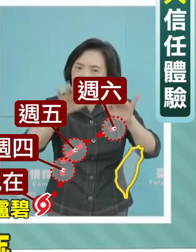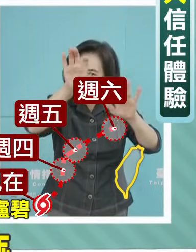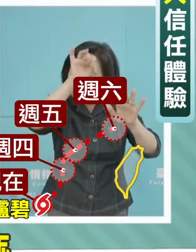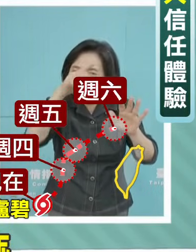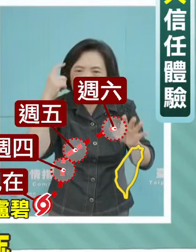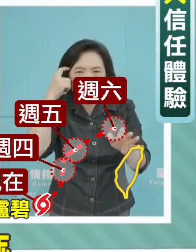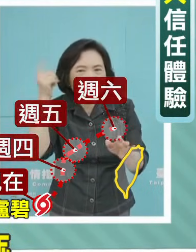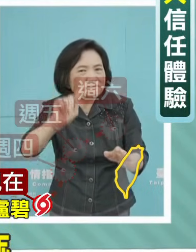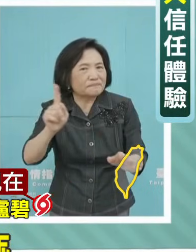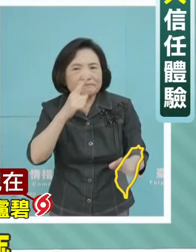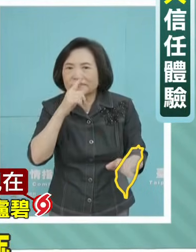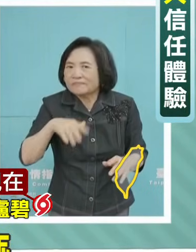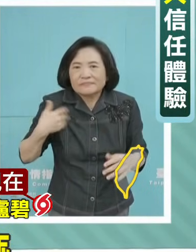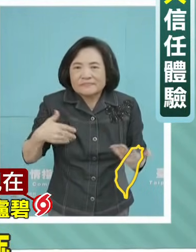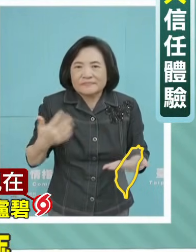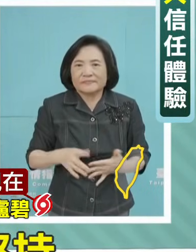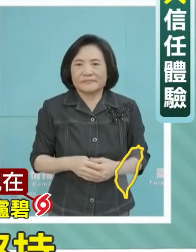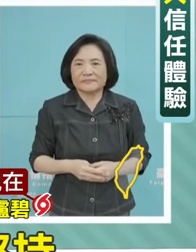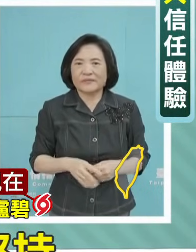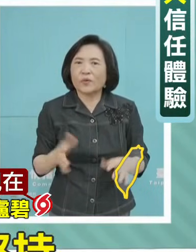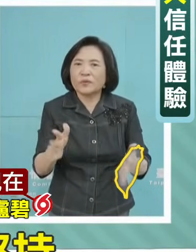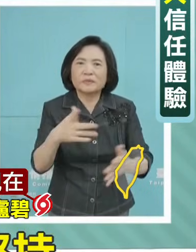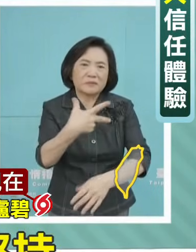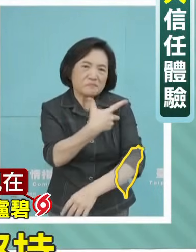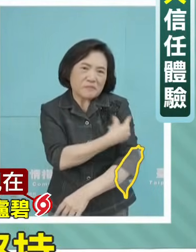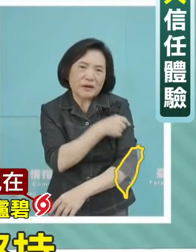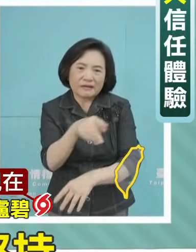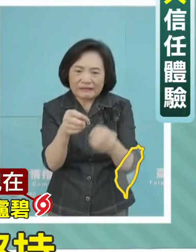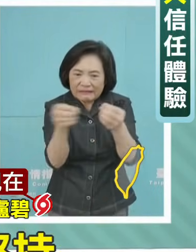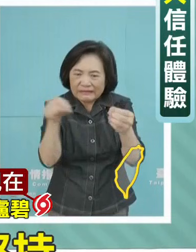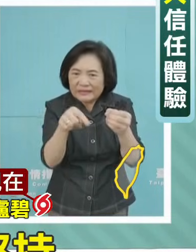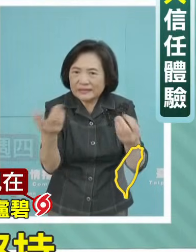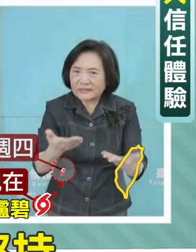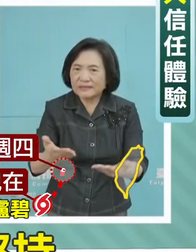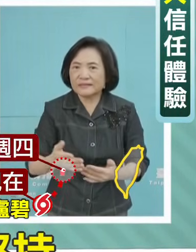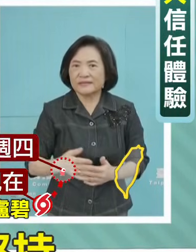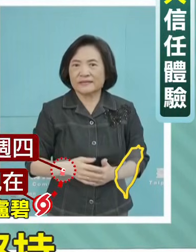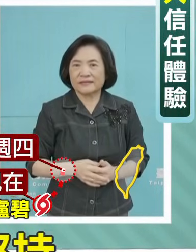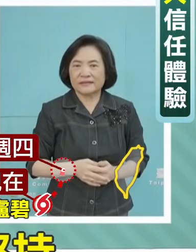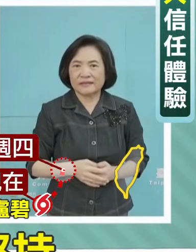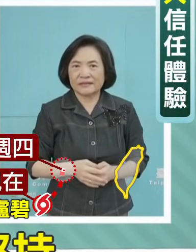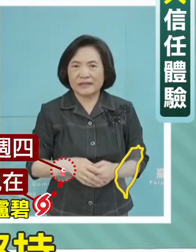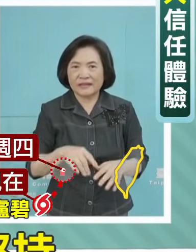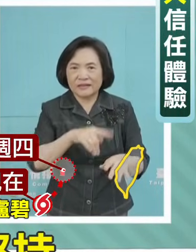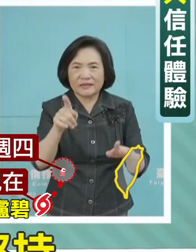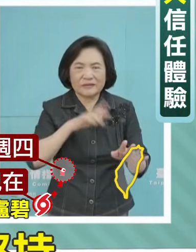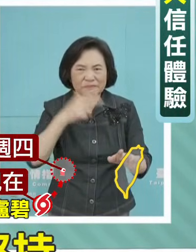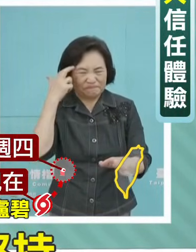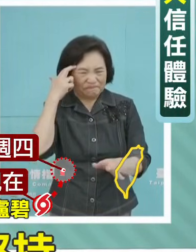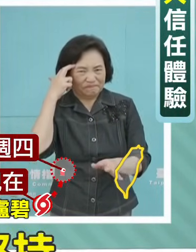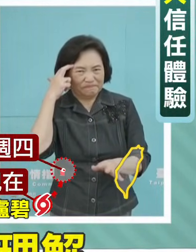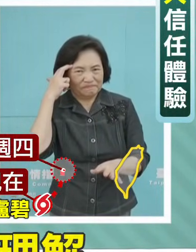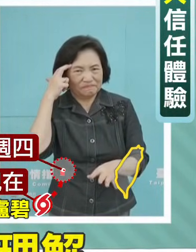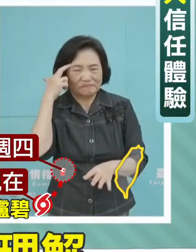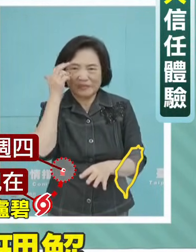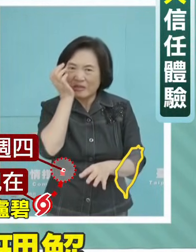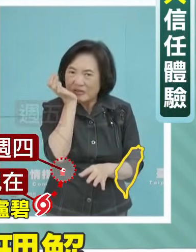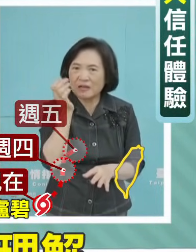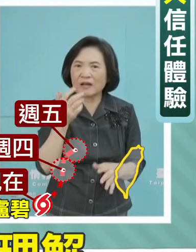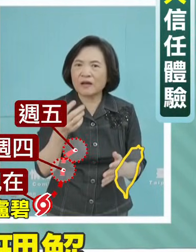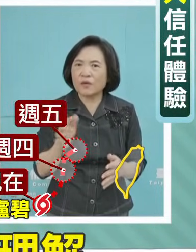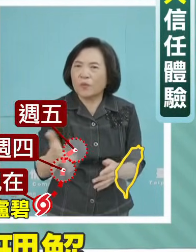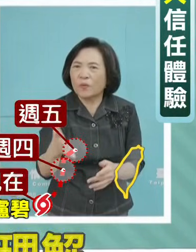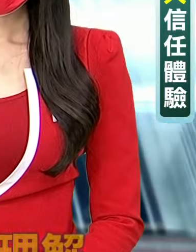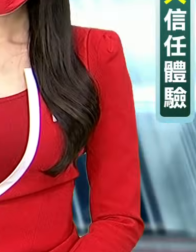是在想什么？为什么在这个事项这么坚持？到底是发生什么事？我无法理